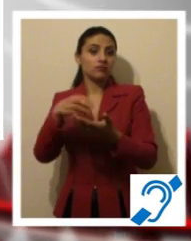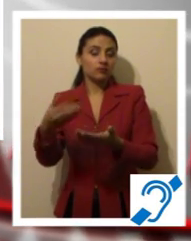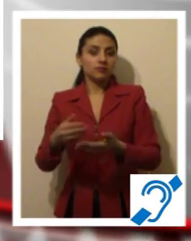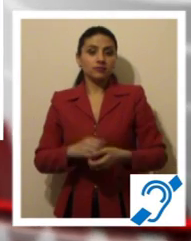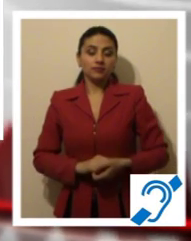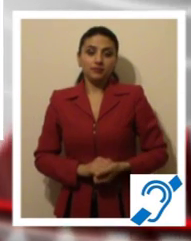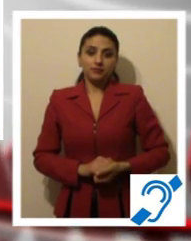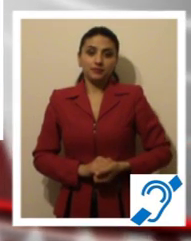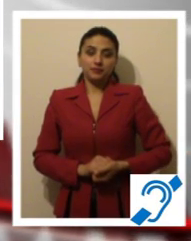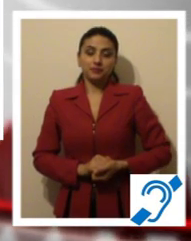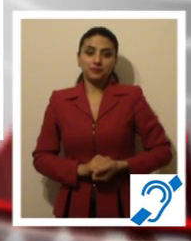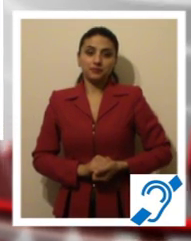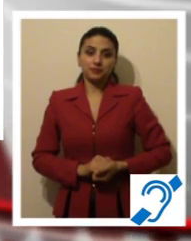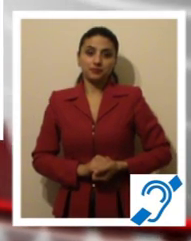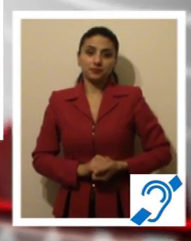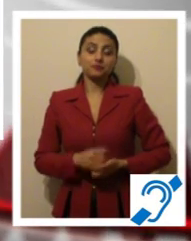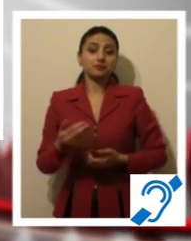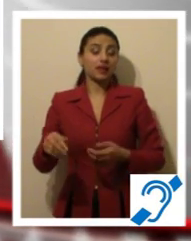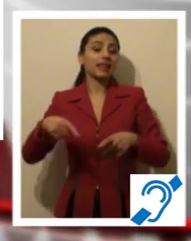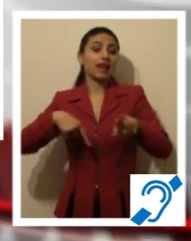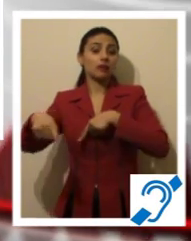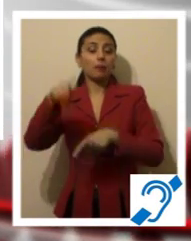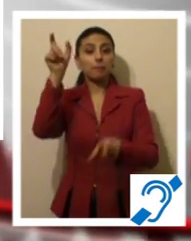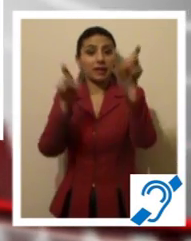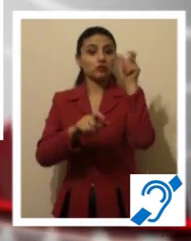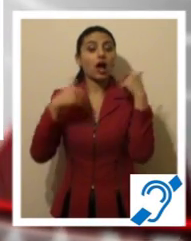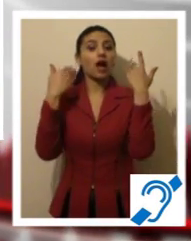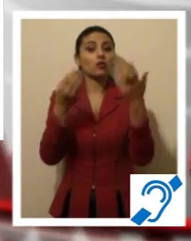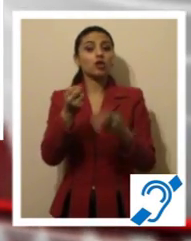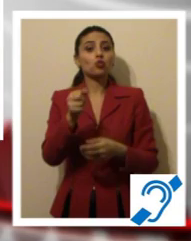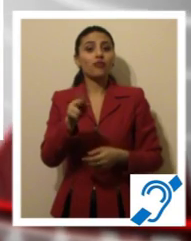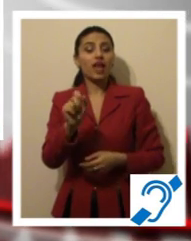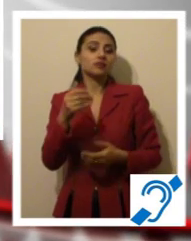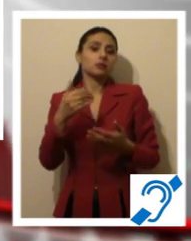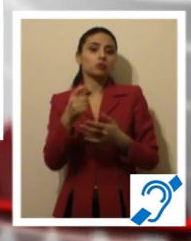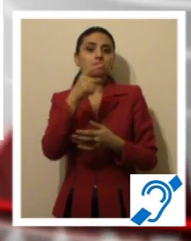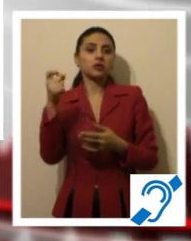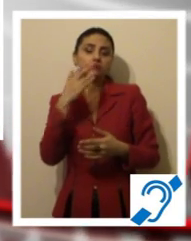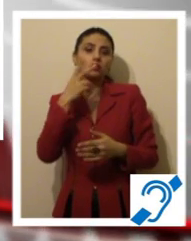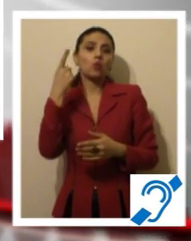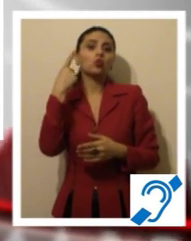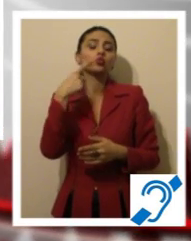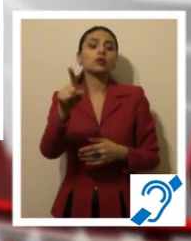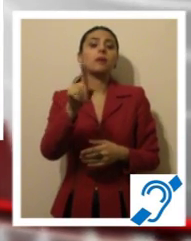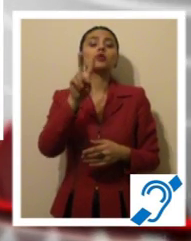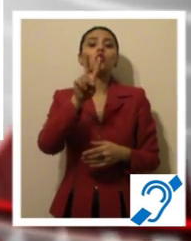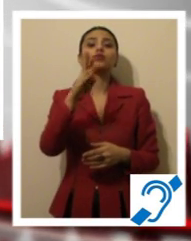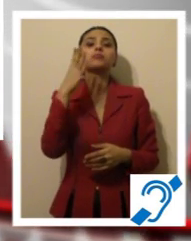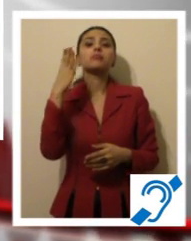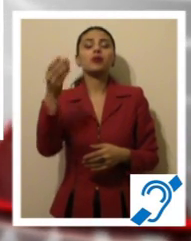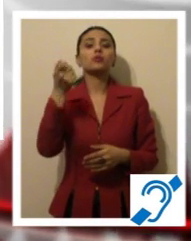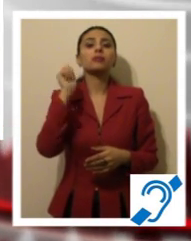transport public de persoane pe curse regulate, s-a acordat o subvenție de 124 de miliarde, 7.